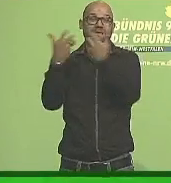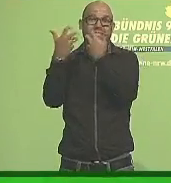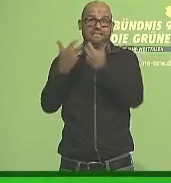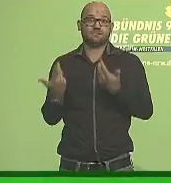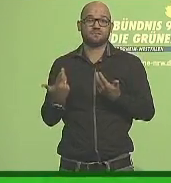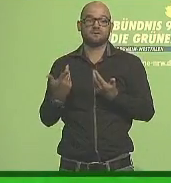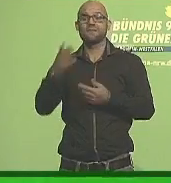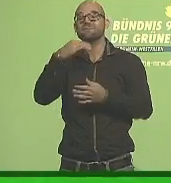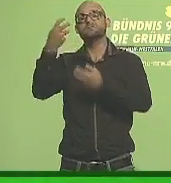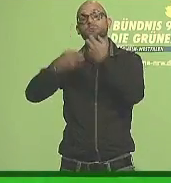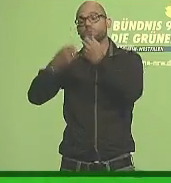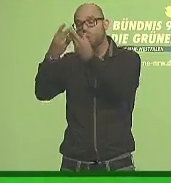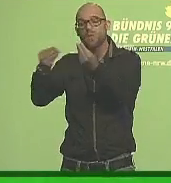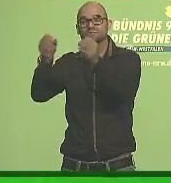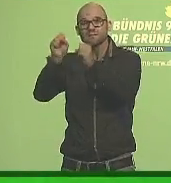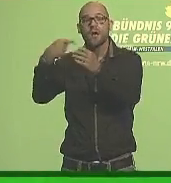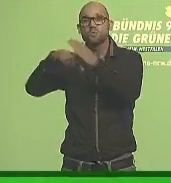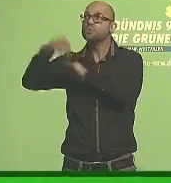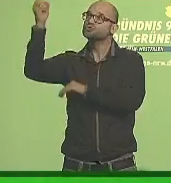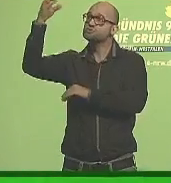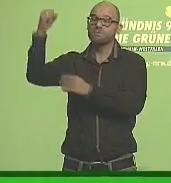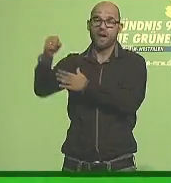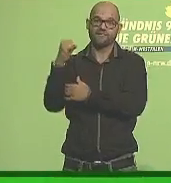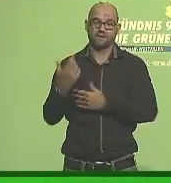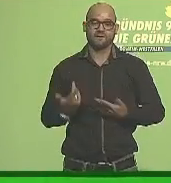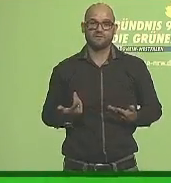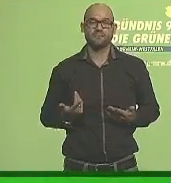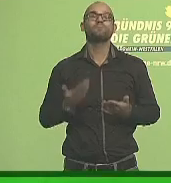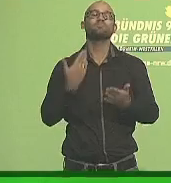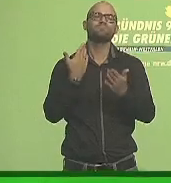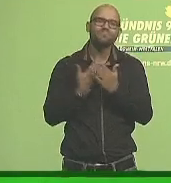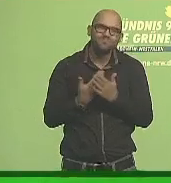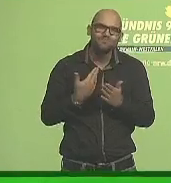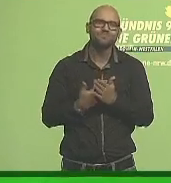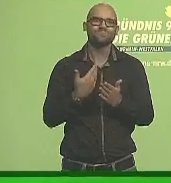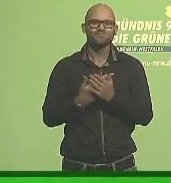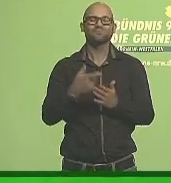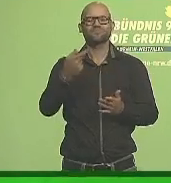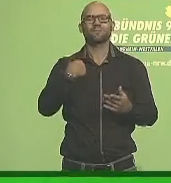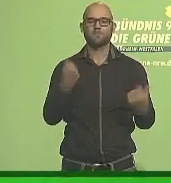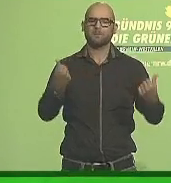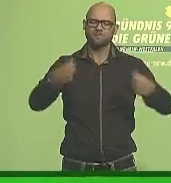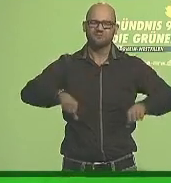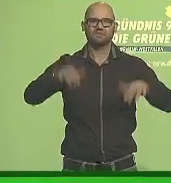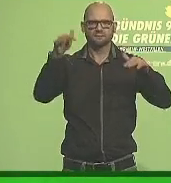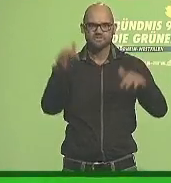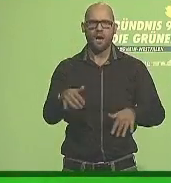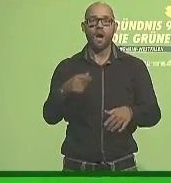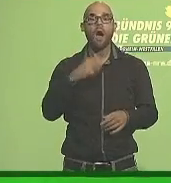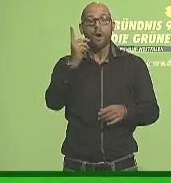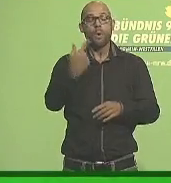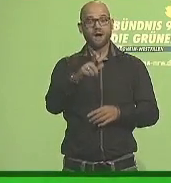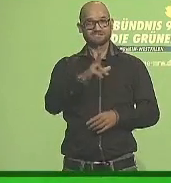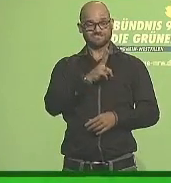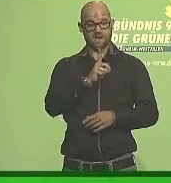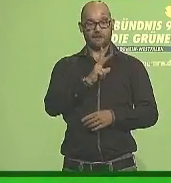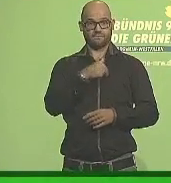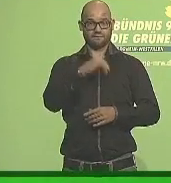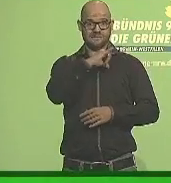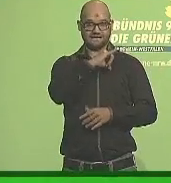Liebe Leute, all das stellt uns vor der Pflicht, auch aus eigenem Interesse daran zu arbeiten, dass